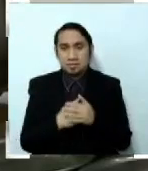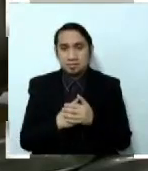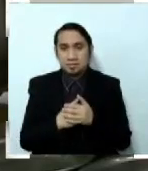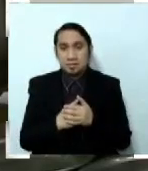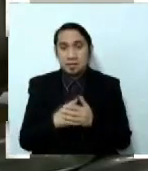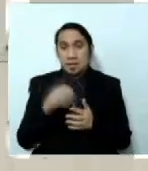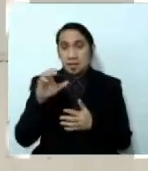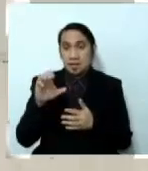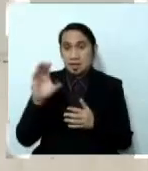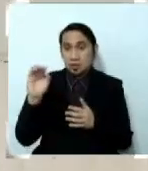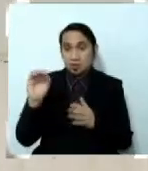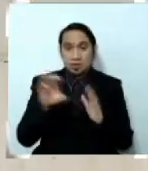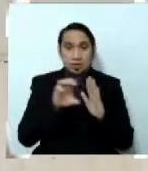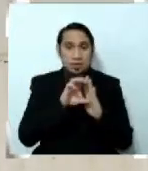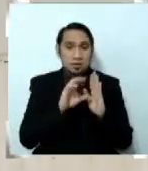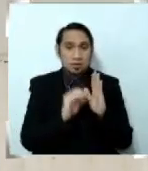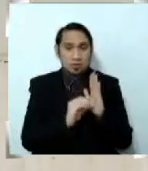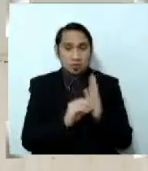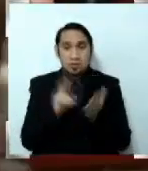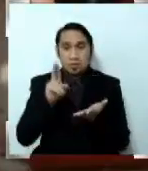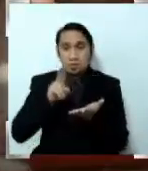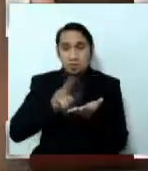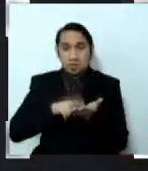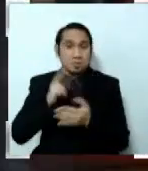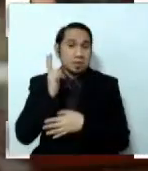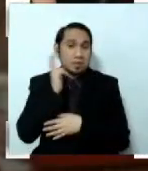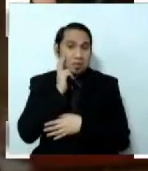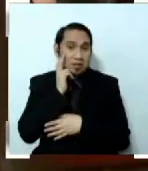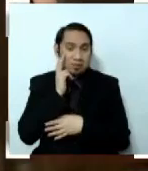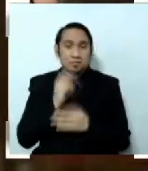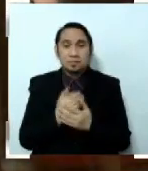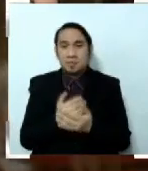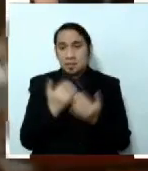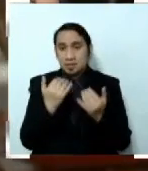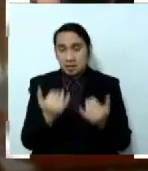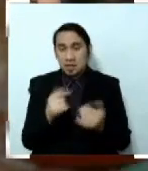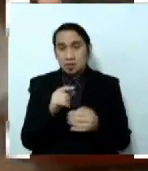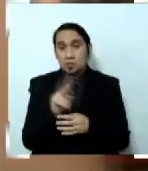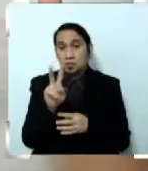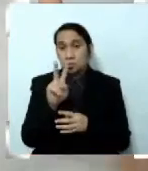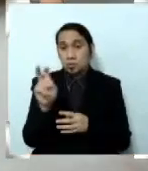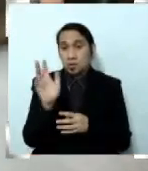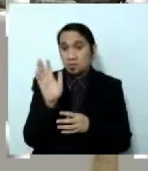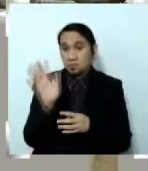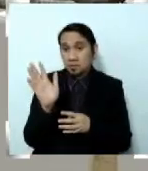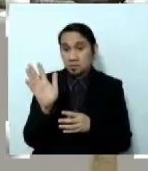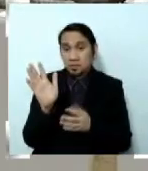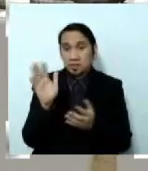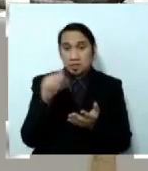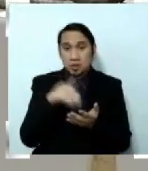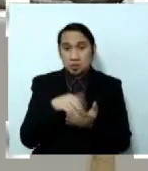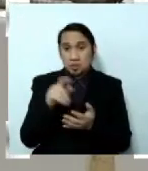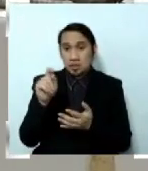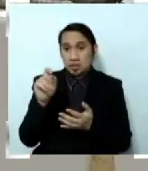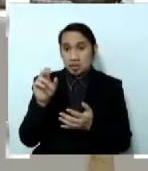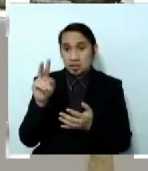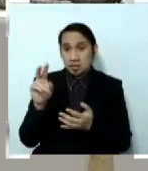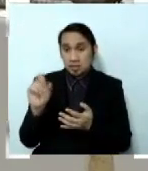No. 133 na pinirmahan ni Pangulong Duterte, itinaas sa mahigit 254,000 metric tons ang minimum